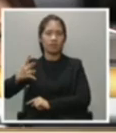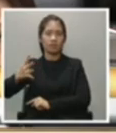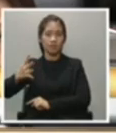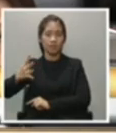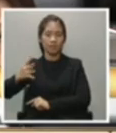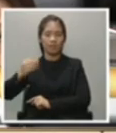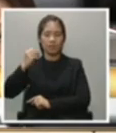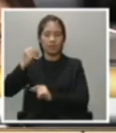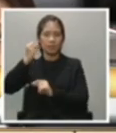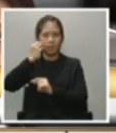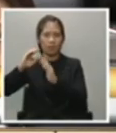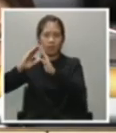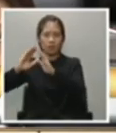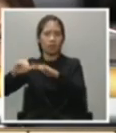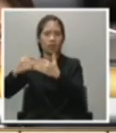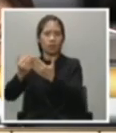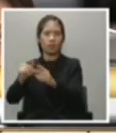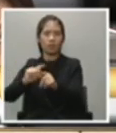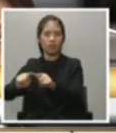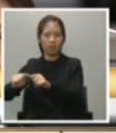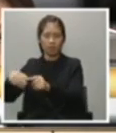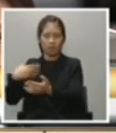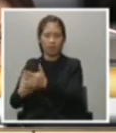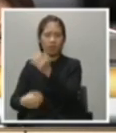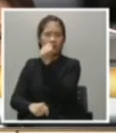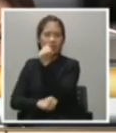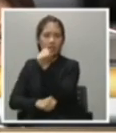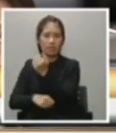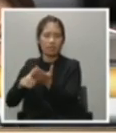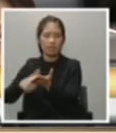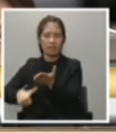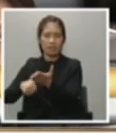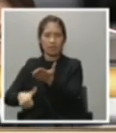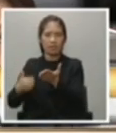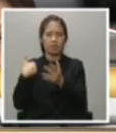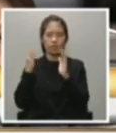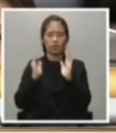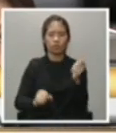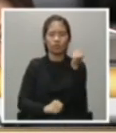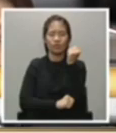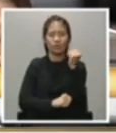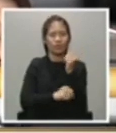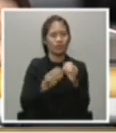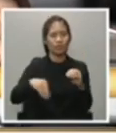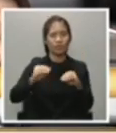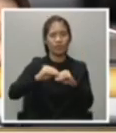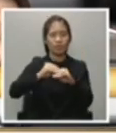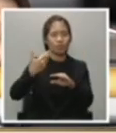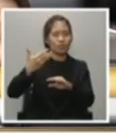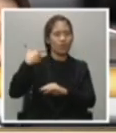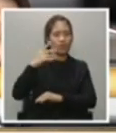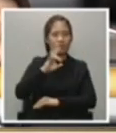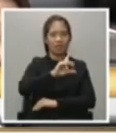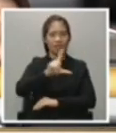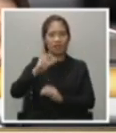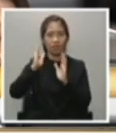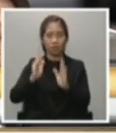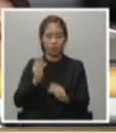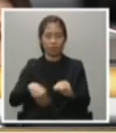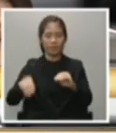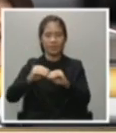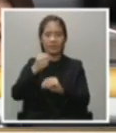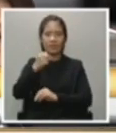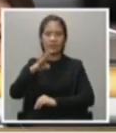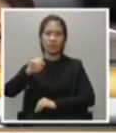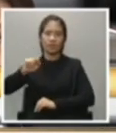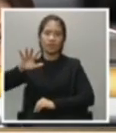ครัวเรือนคนจนเพิ่มขึ้นทุกๆวันจาก7ล้านคนเป็น